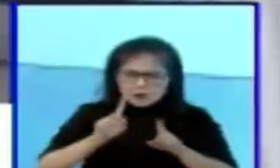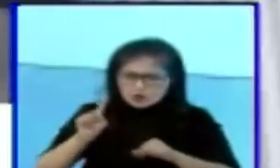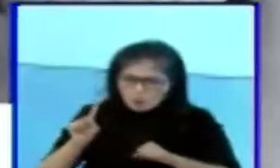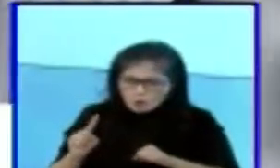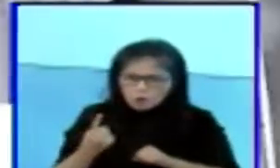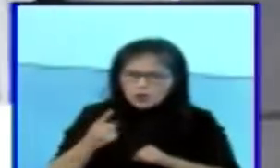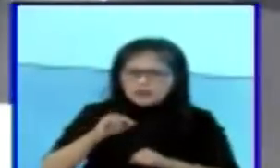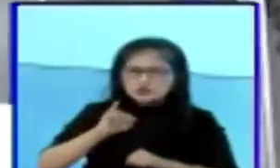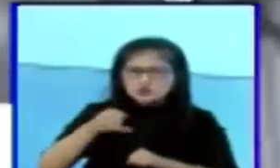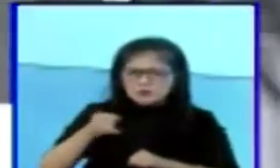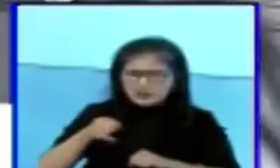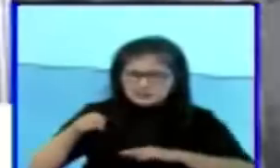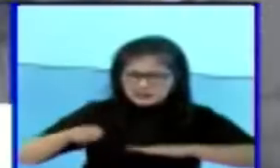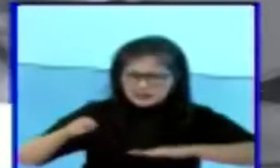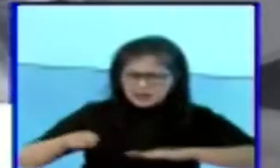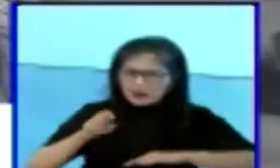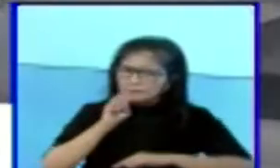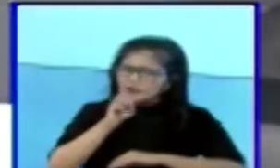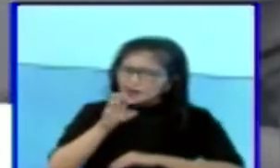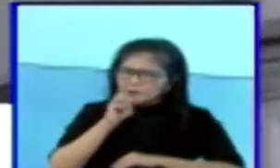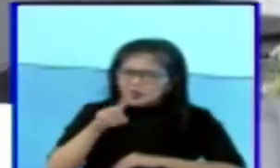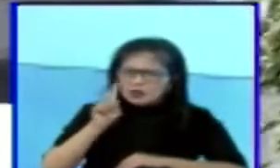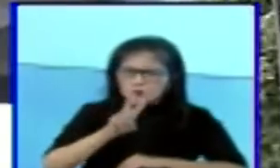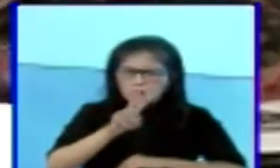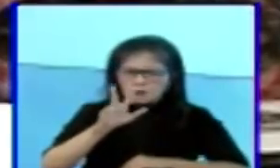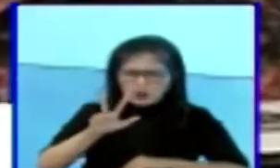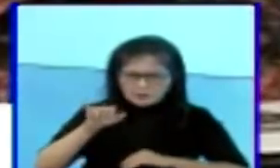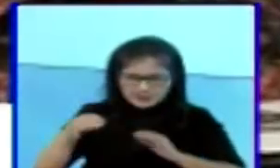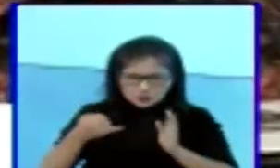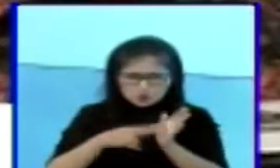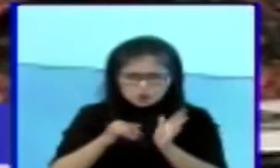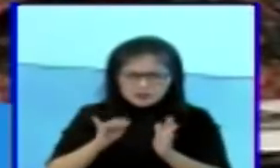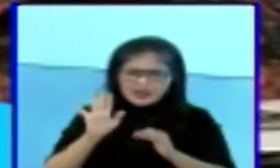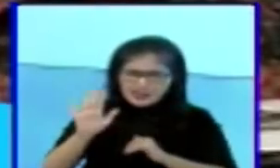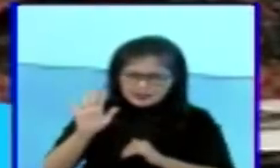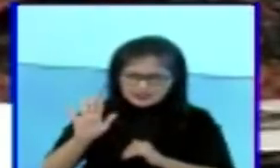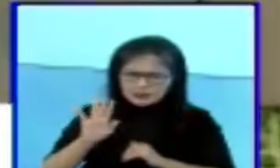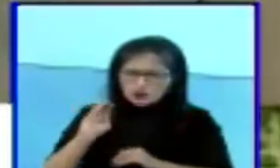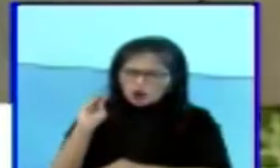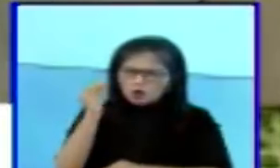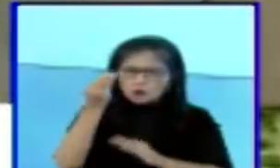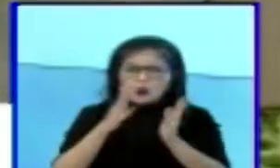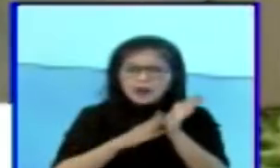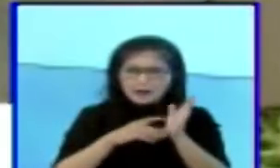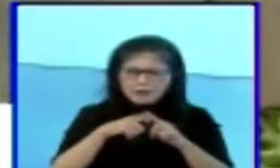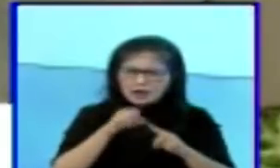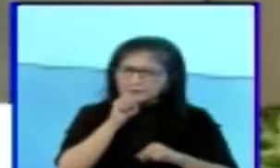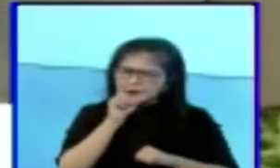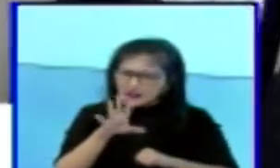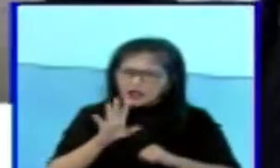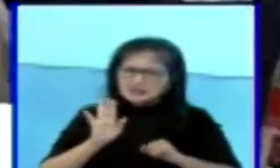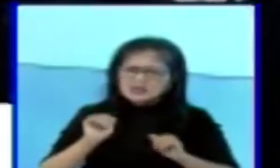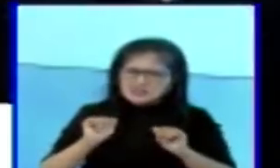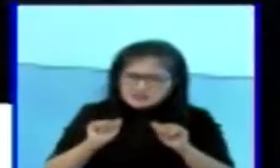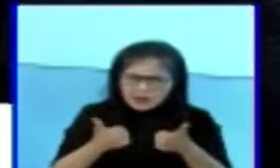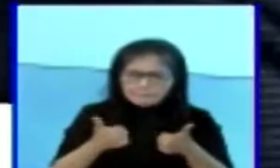14 Juni dan vonis akan dibacakan 28 Juni mendatang. Ketua MK Anwar Usman menyatakan pihaknya telah siap dan